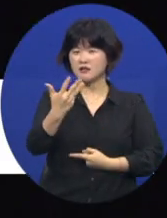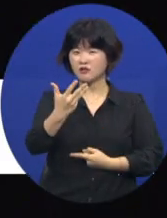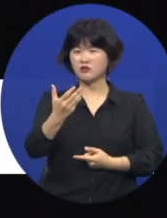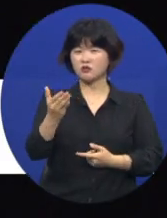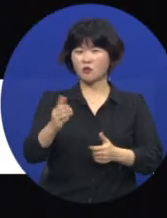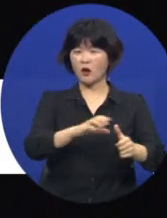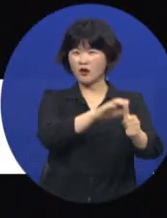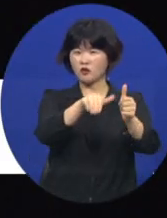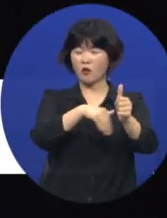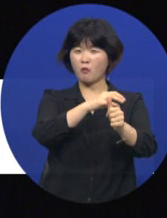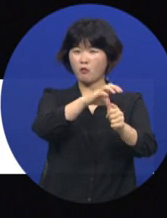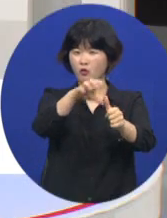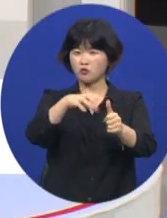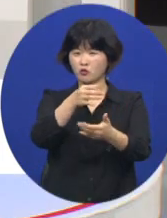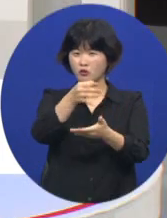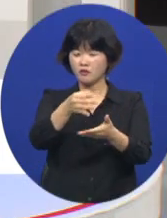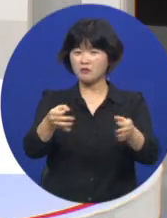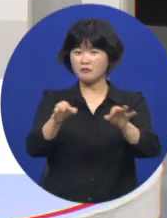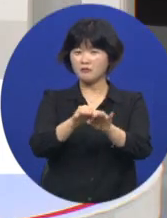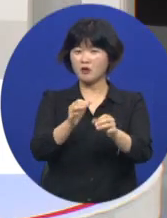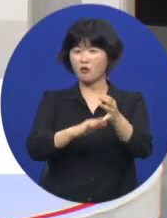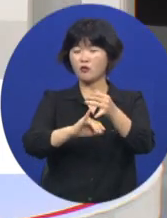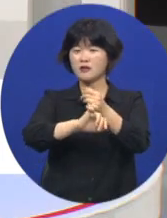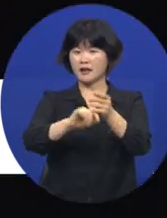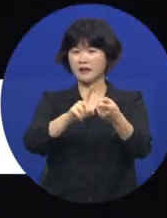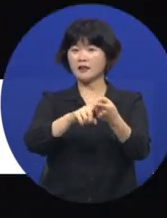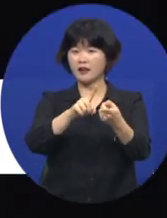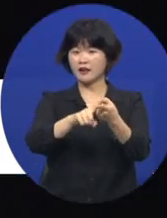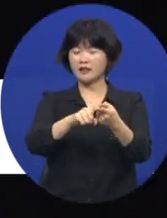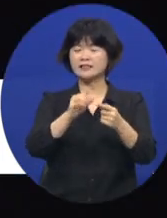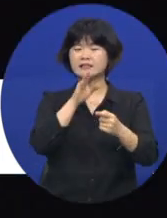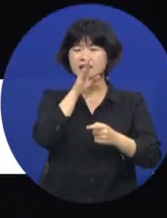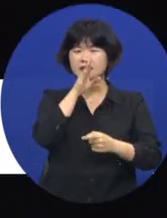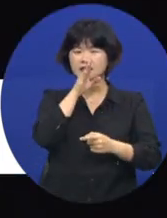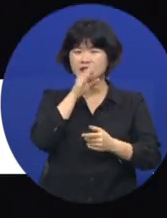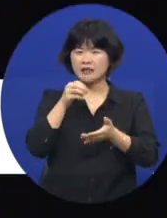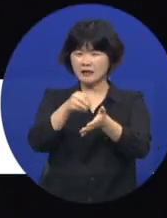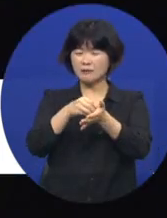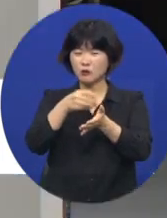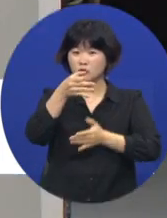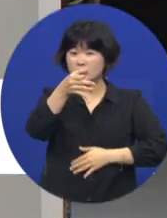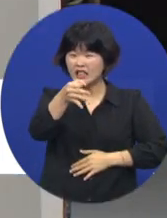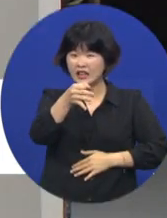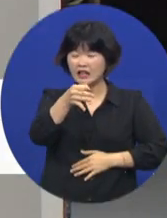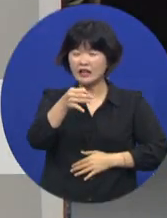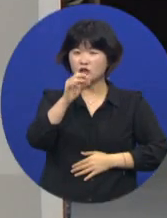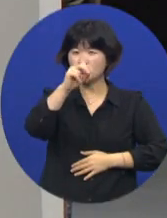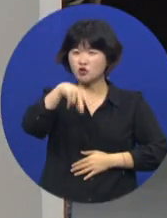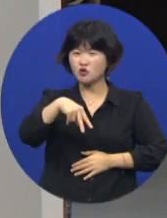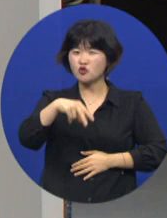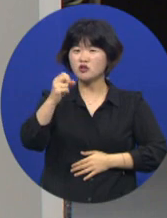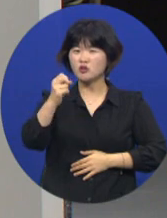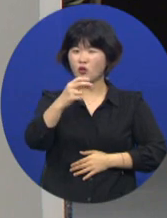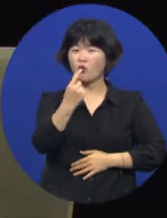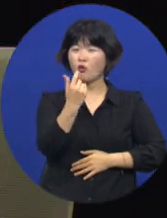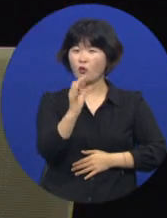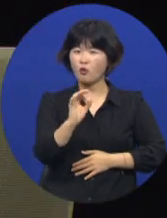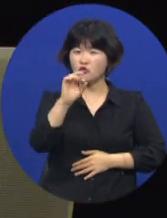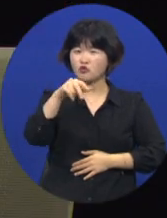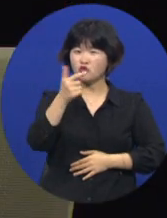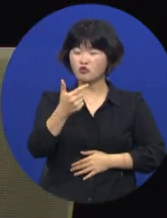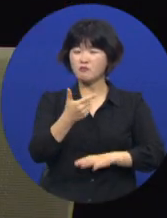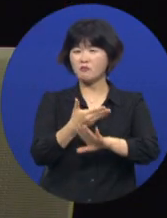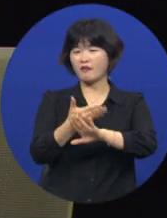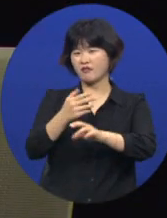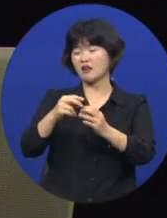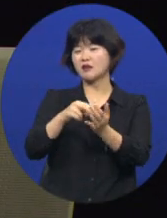정도의 환경 보전 기여금을 받는 공약에 대해서는 사실상 입도세라며 유승민, 홍준표, 윤석열 후보는